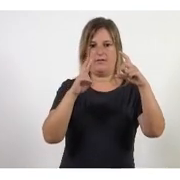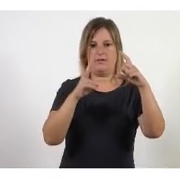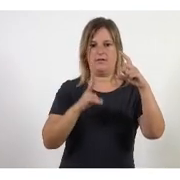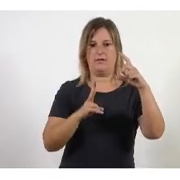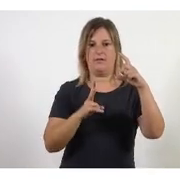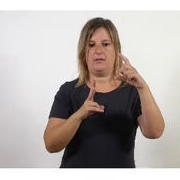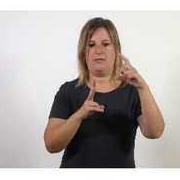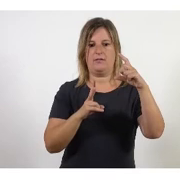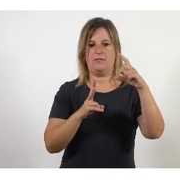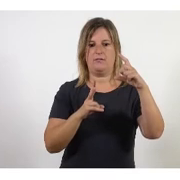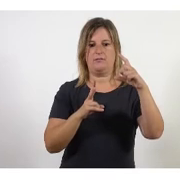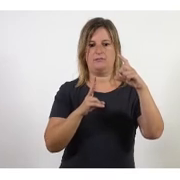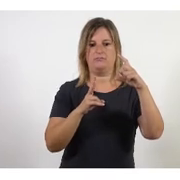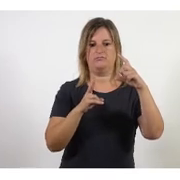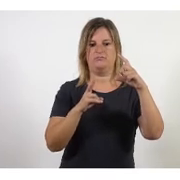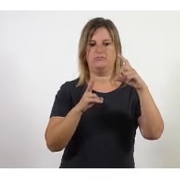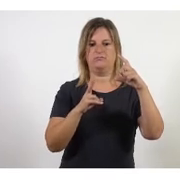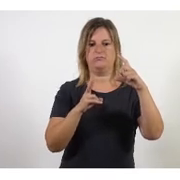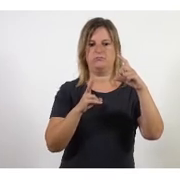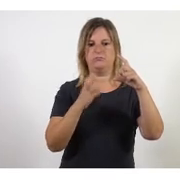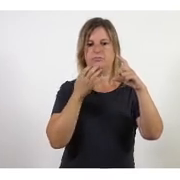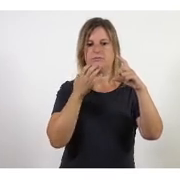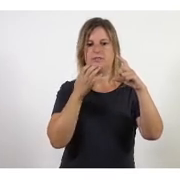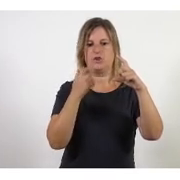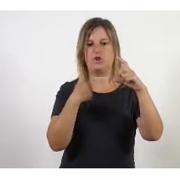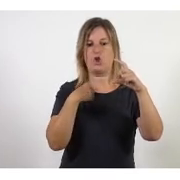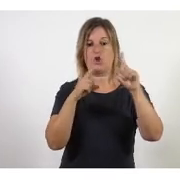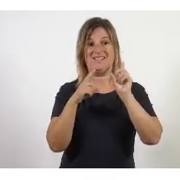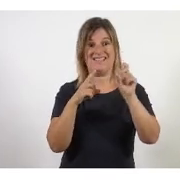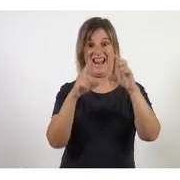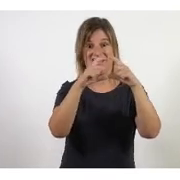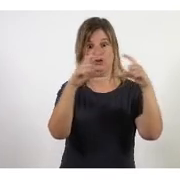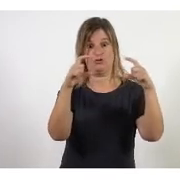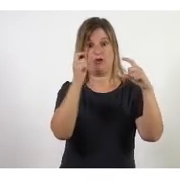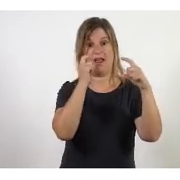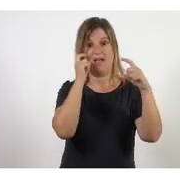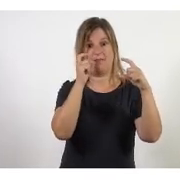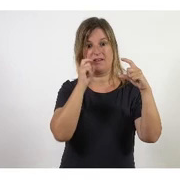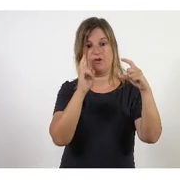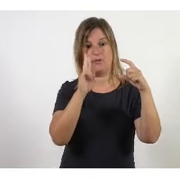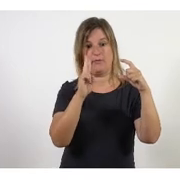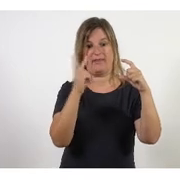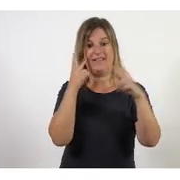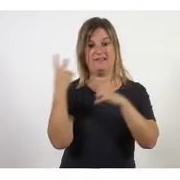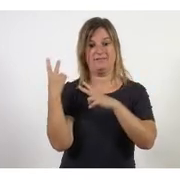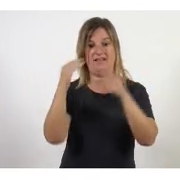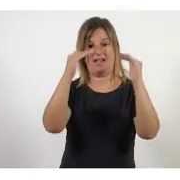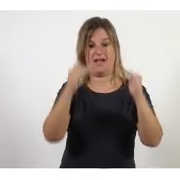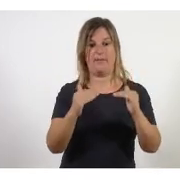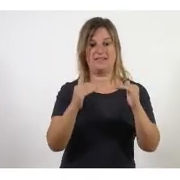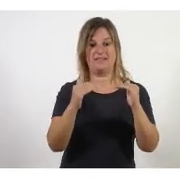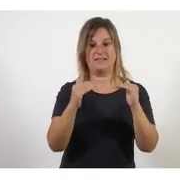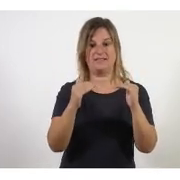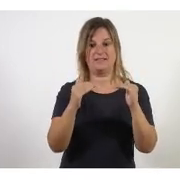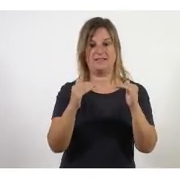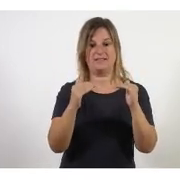em sembla bé, aquí passa alguna cosa que ja no vull que es vegi. Amb el clip seleccionat, veieu a la part inferior, a baix de tot, que tenim, ara